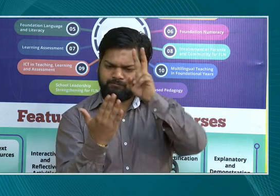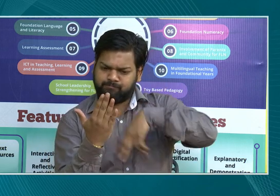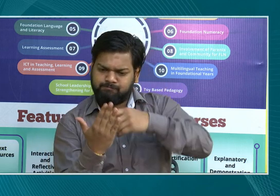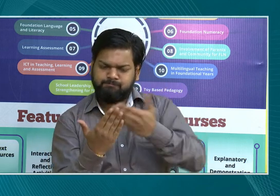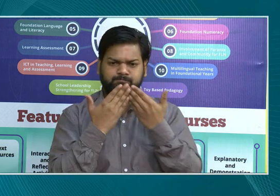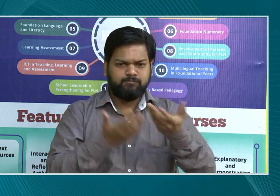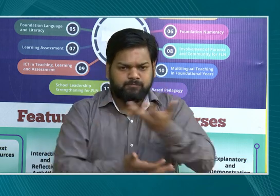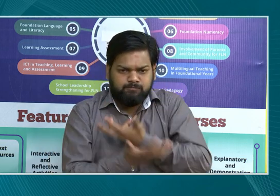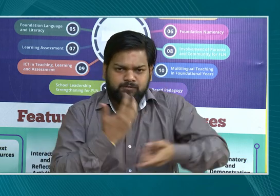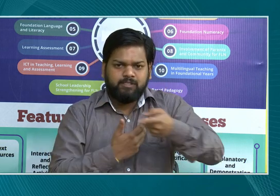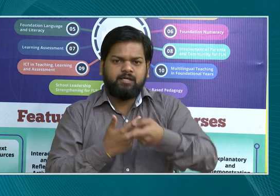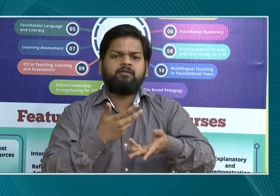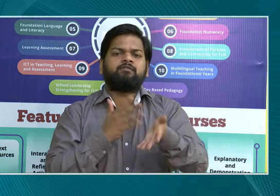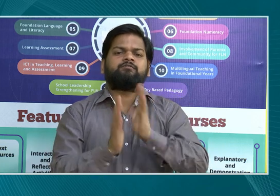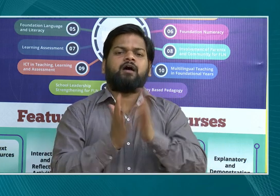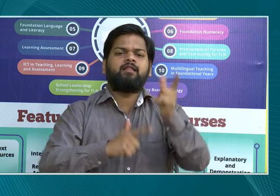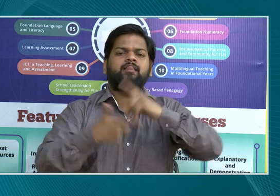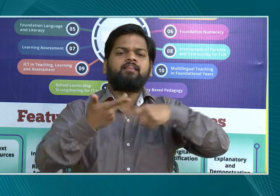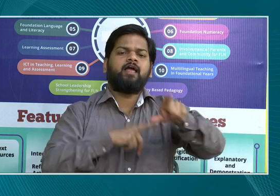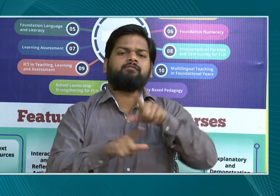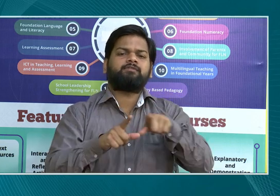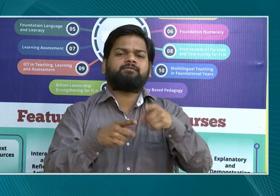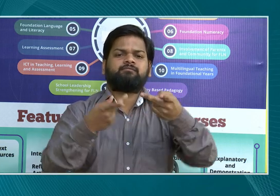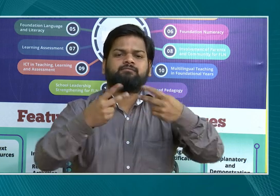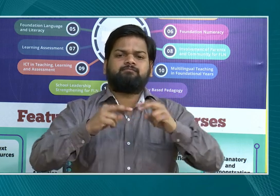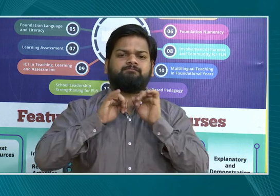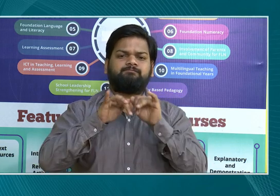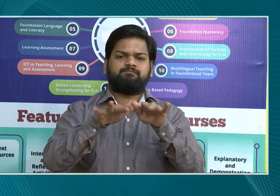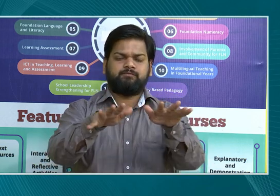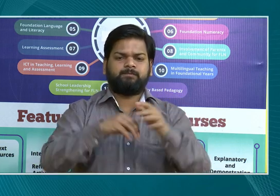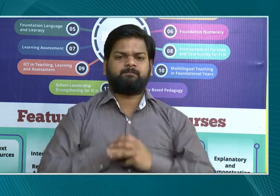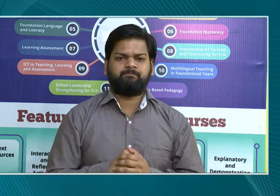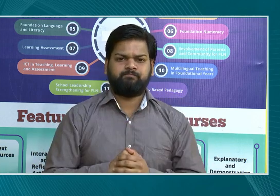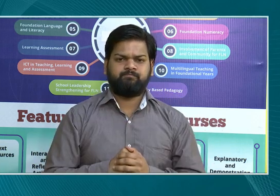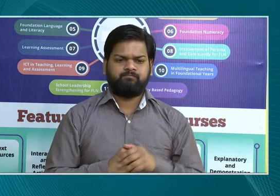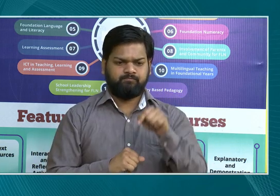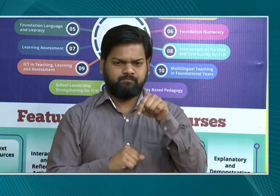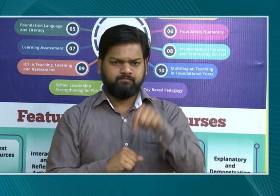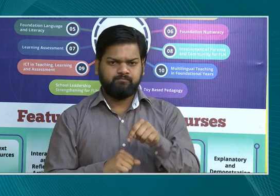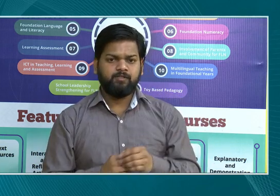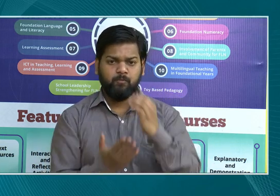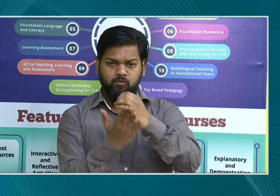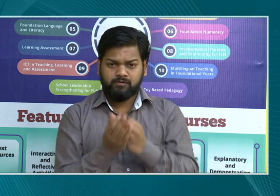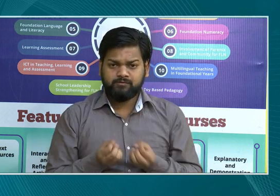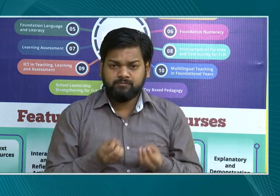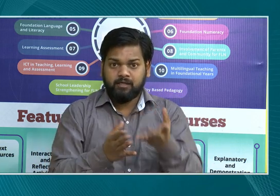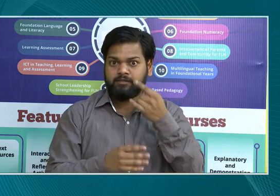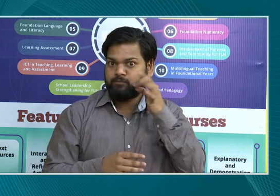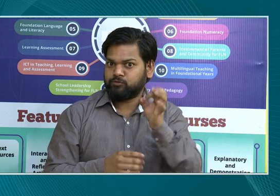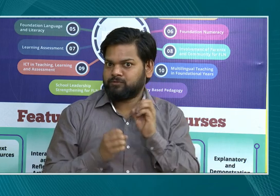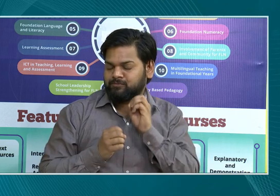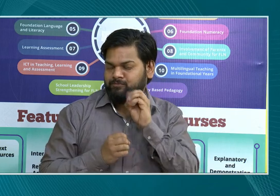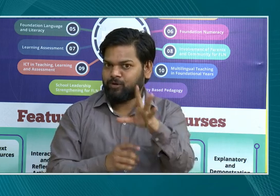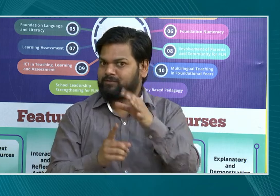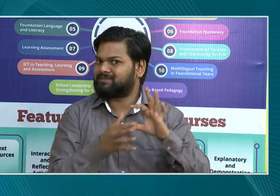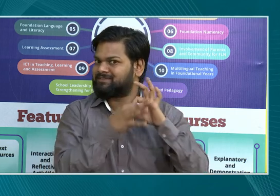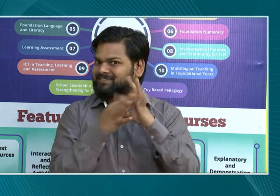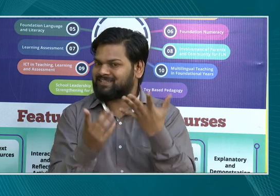हम अपना यह सेशन शुरू करें उससे पहले मैं आपको अपना एक अनाउंसमेंट जो की जी-20 से रिलेटेड है आई वुड लाइक तू शेयर इट विथ यू ऑल